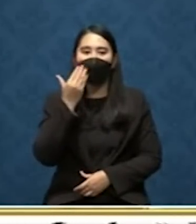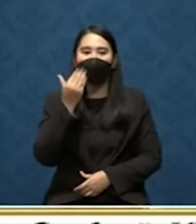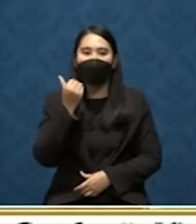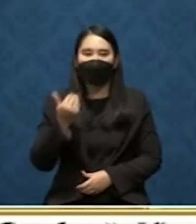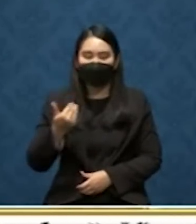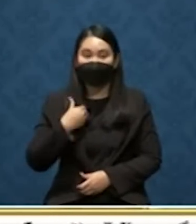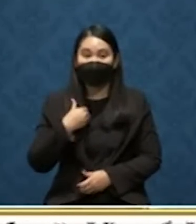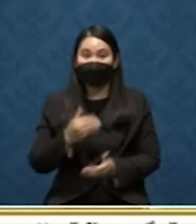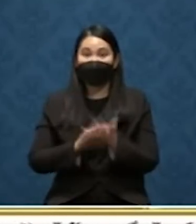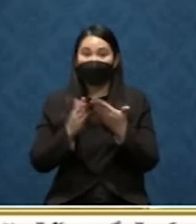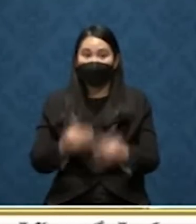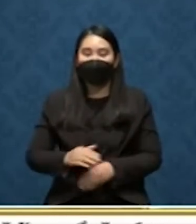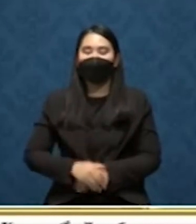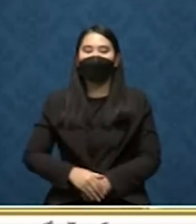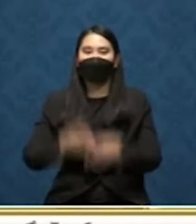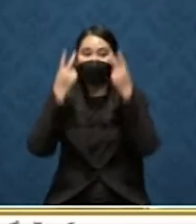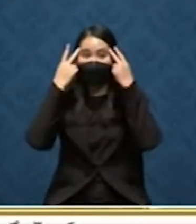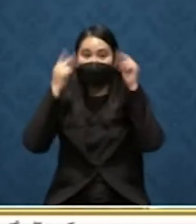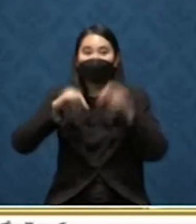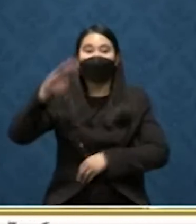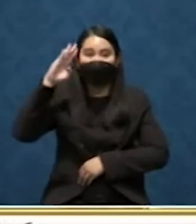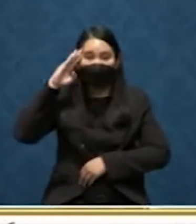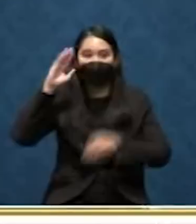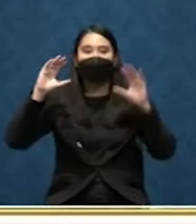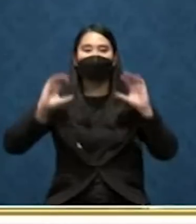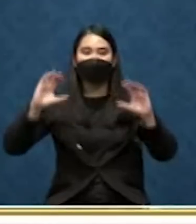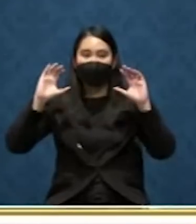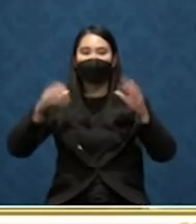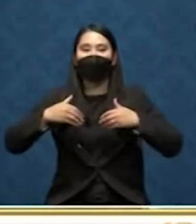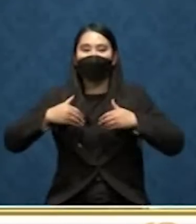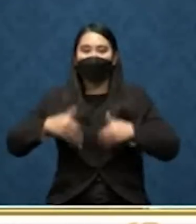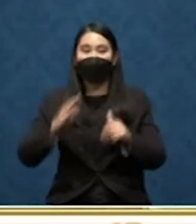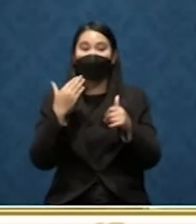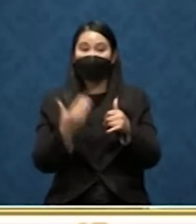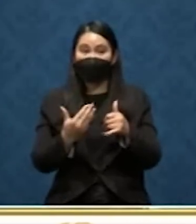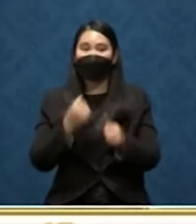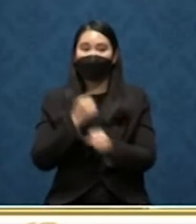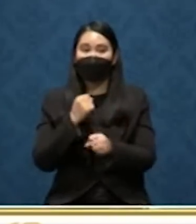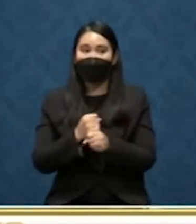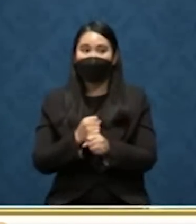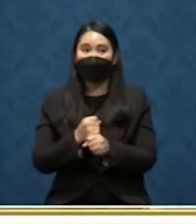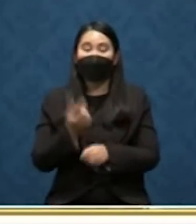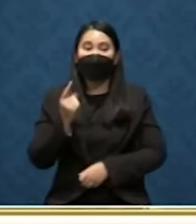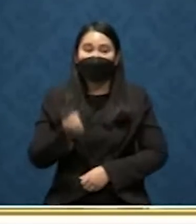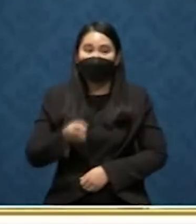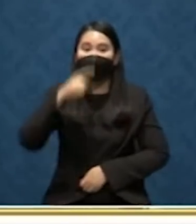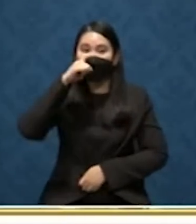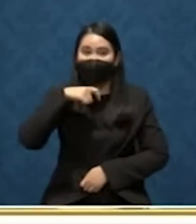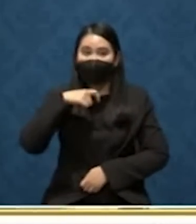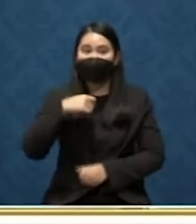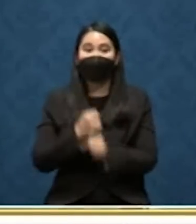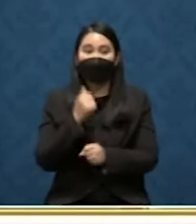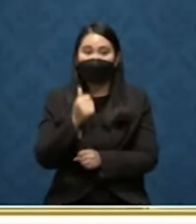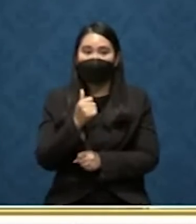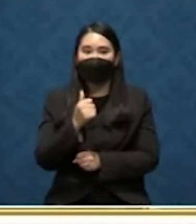ๆแล้วผลเอกประยุติและรัฐบาล ยังปล่อยให้คนแบบนี้ก่อการอยู่ในประเทศไยได้เหมือน